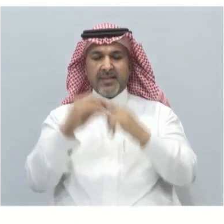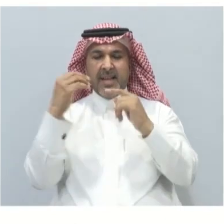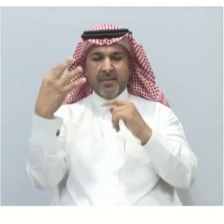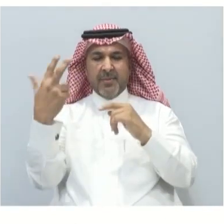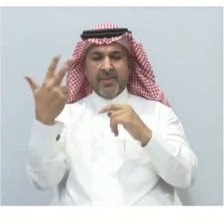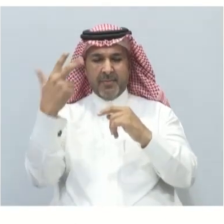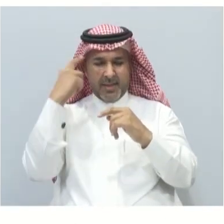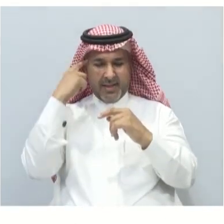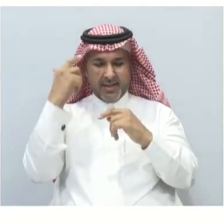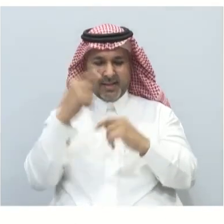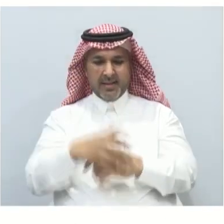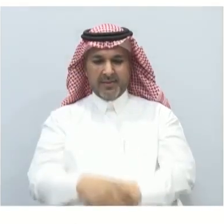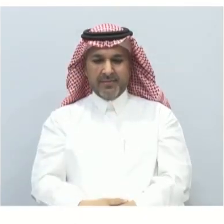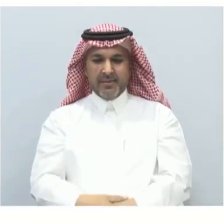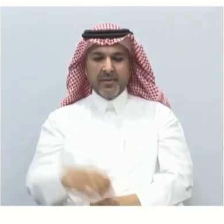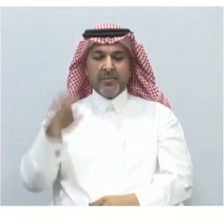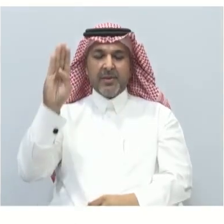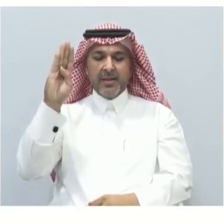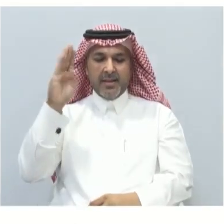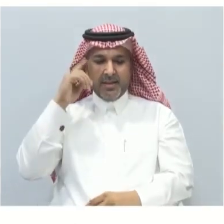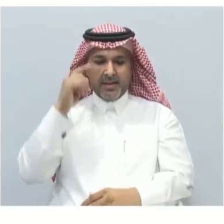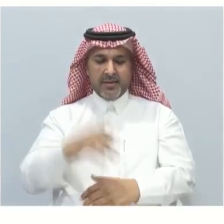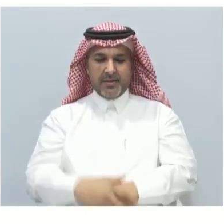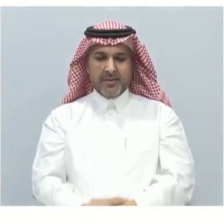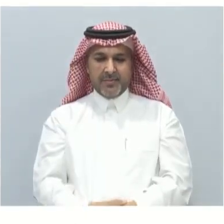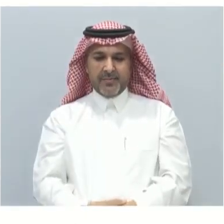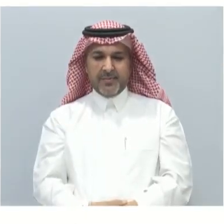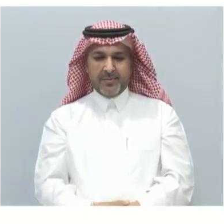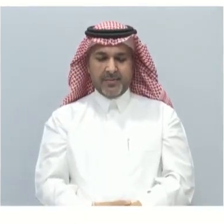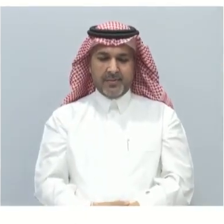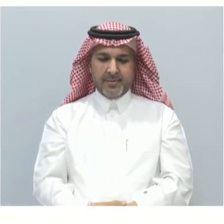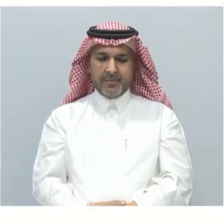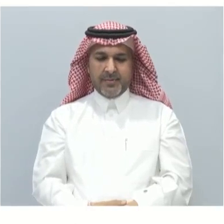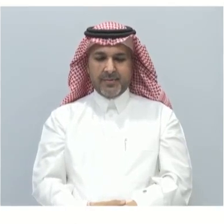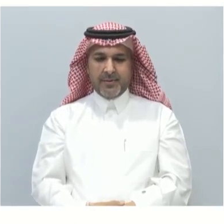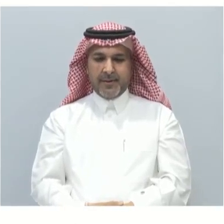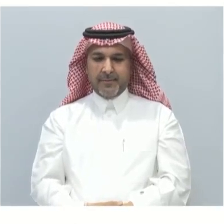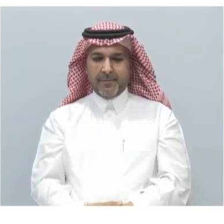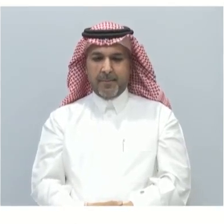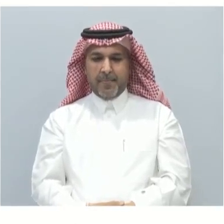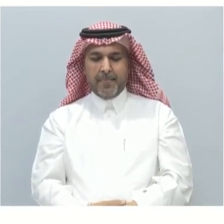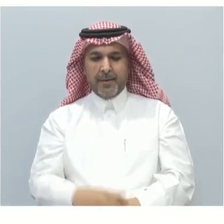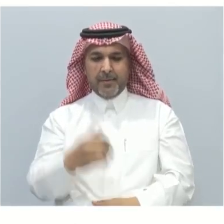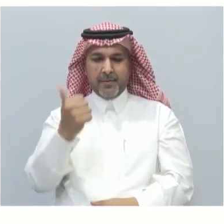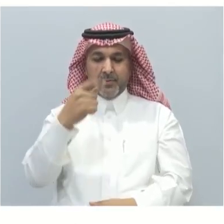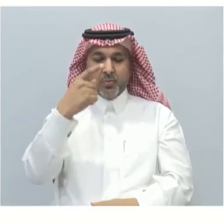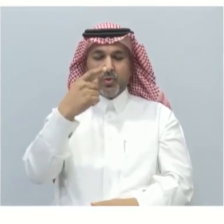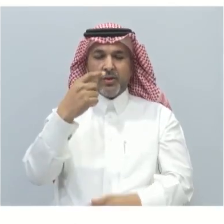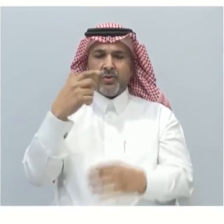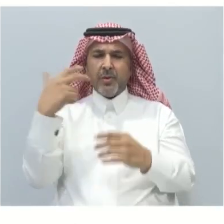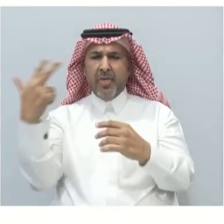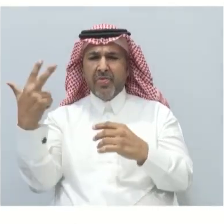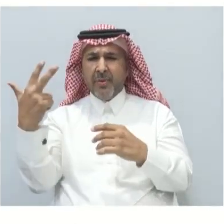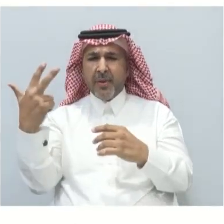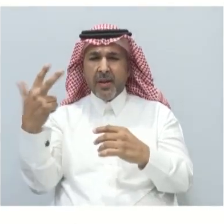8 اذا الجواب الصحيح هنا هو اي نختم بهذا السؤال ايضا لاحظ هنا ال 16 ليست من قوه الانيه بعض